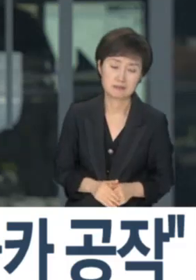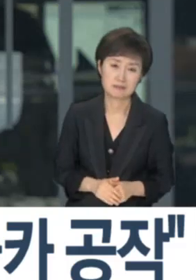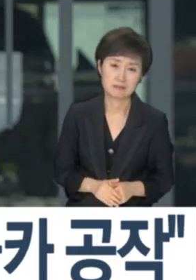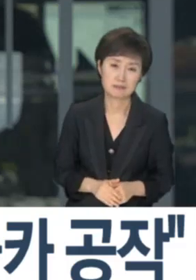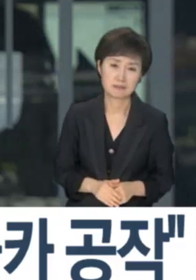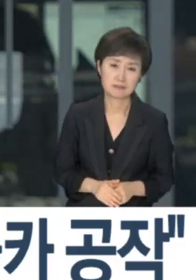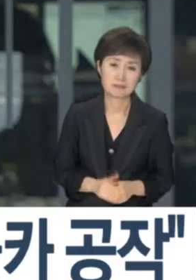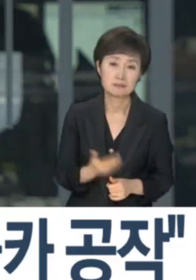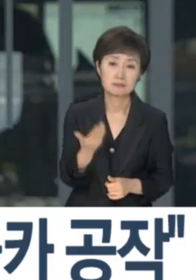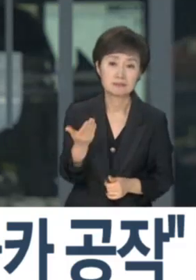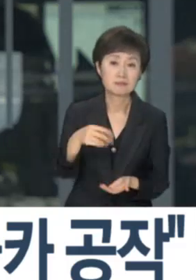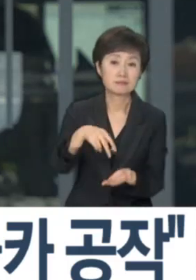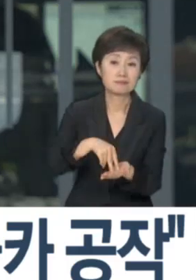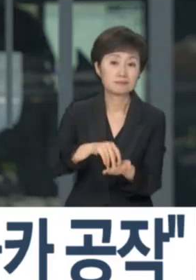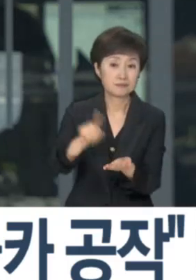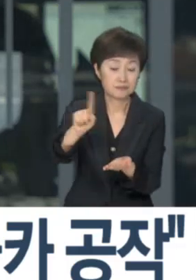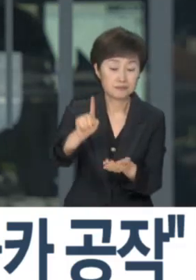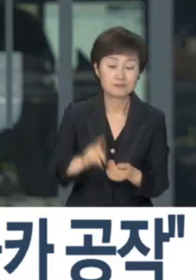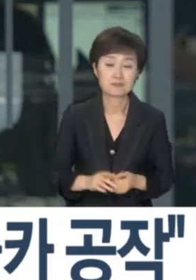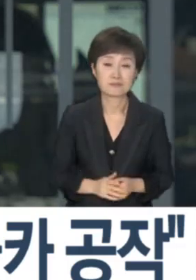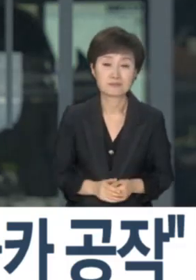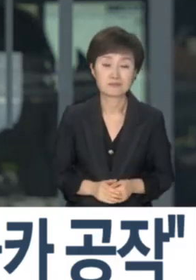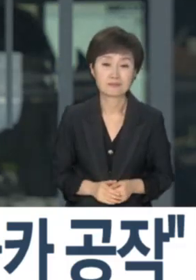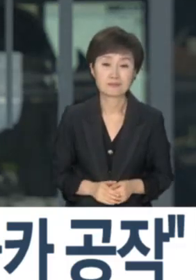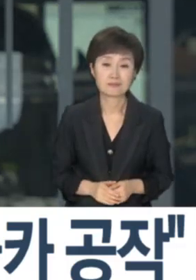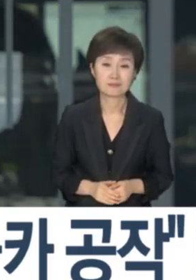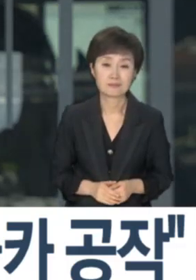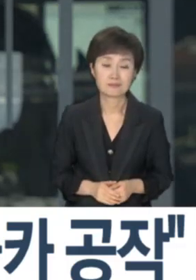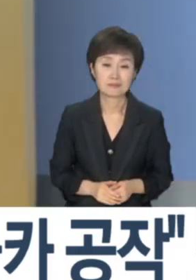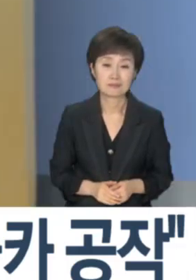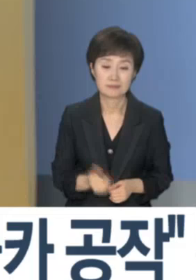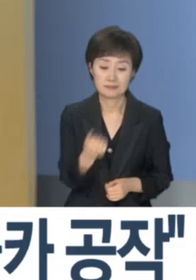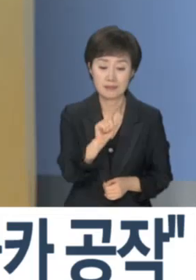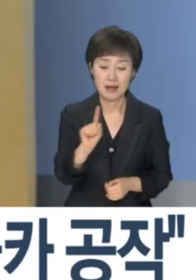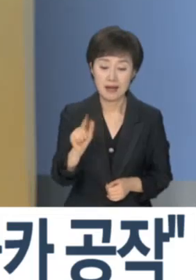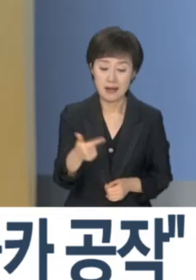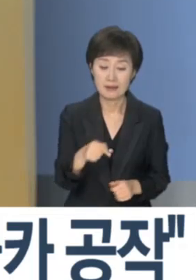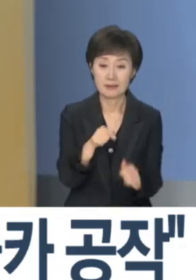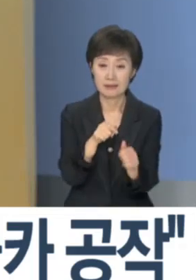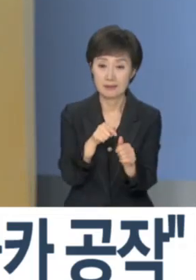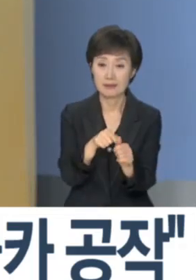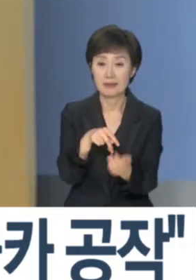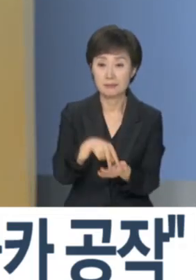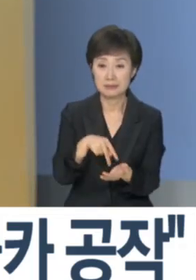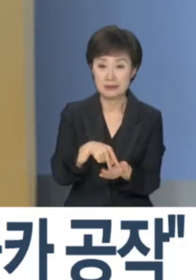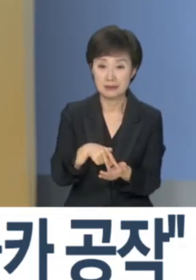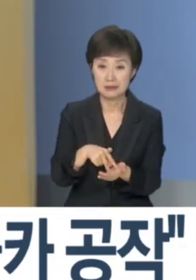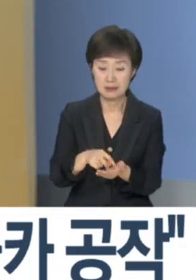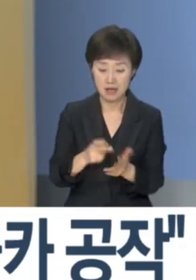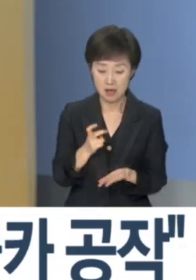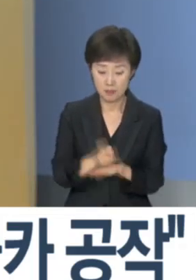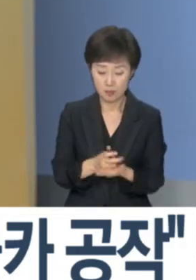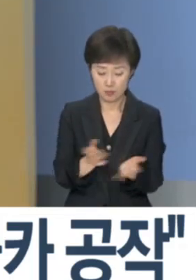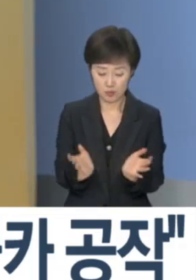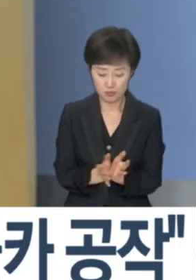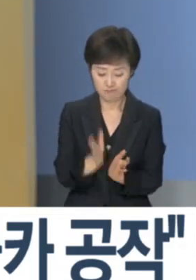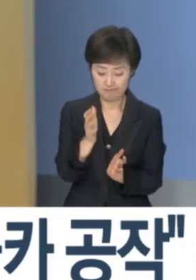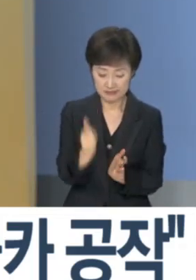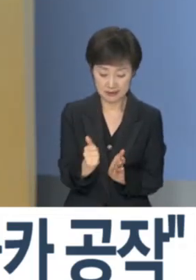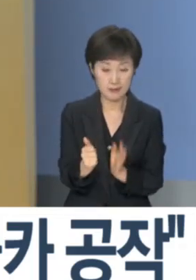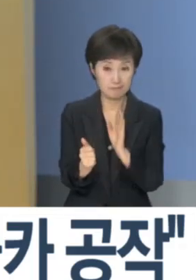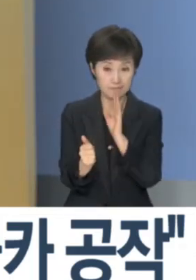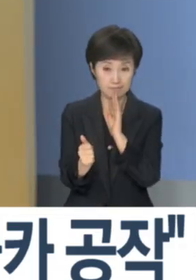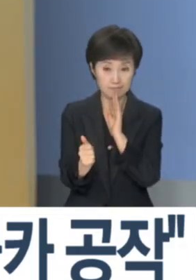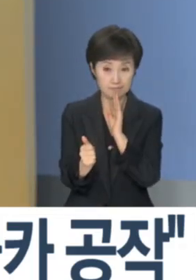해주셨거든요. 여기에 대해서는 어떤 말씀하시겠습니까? 뭐 한동훈 장관 입장에서는 이제 법무부 장관이었고 지난